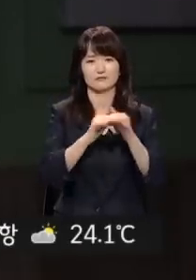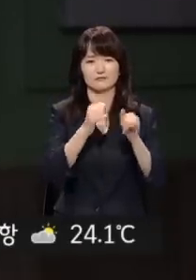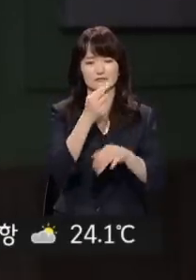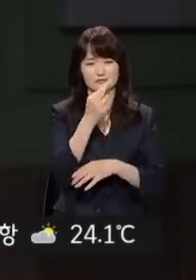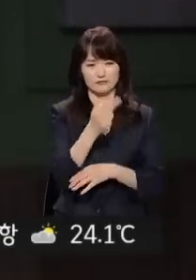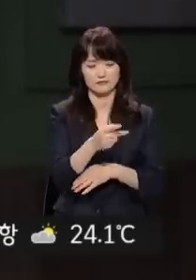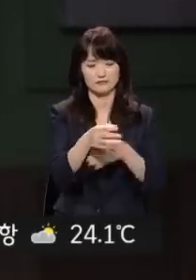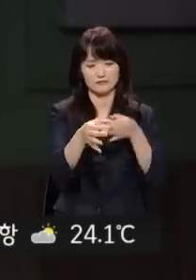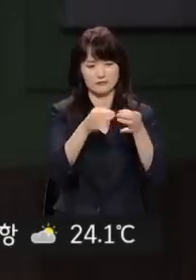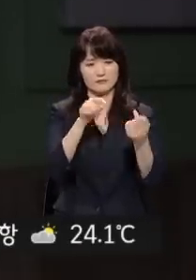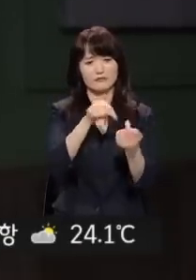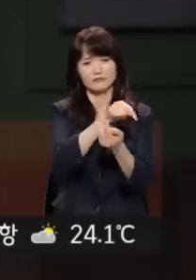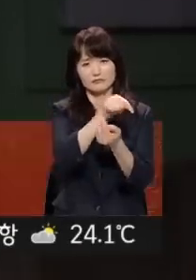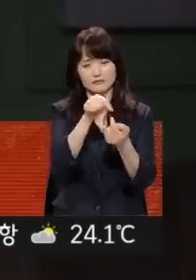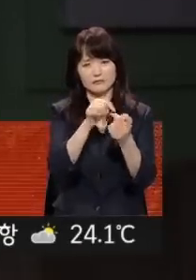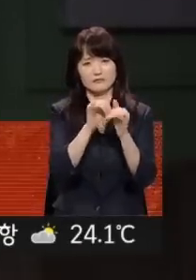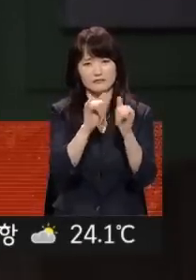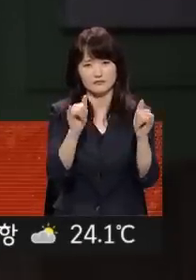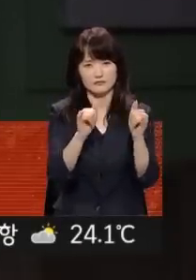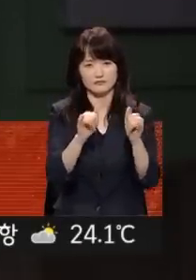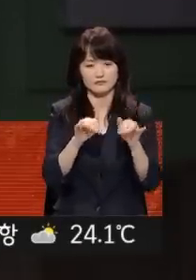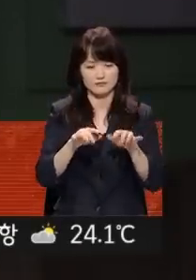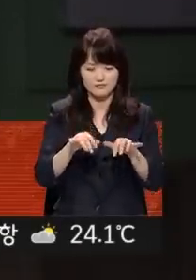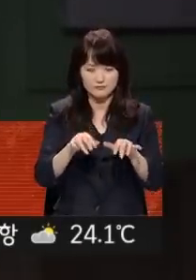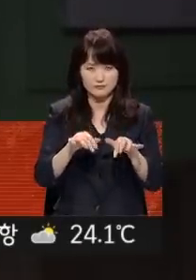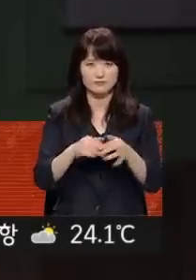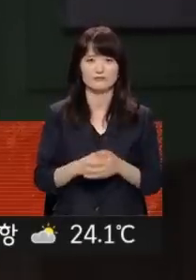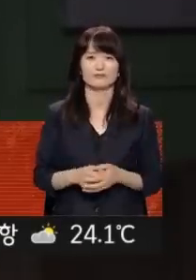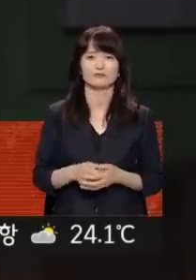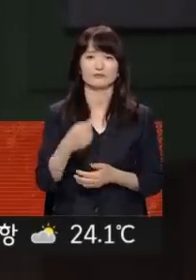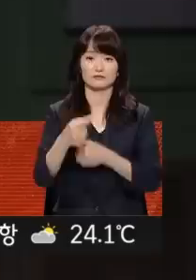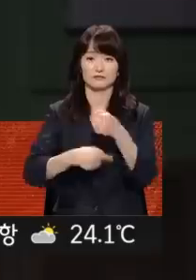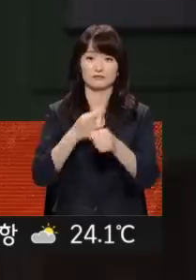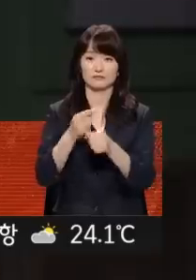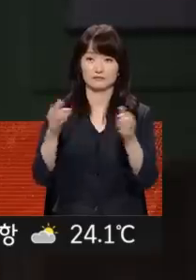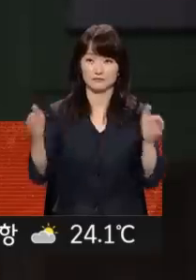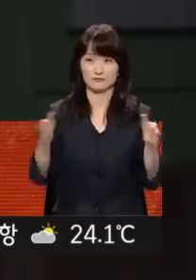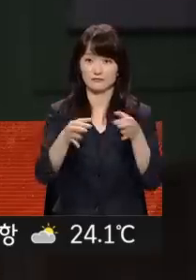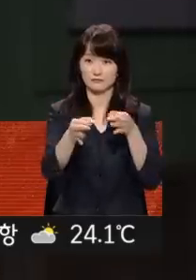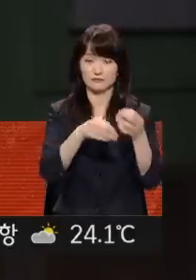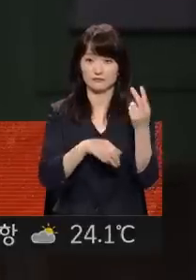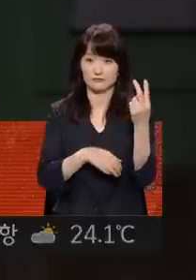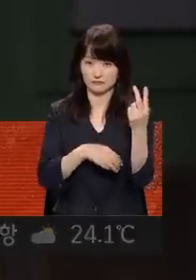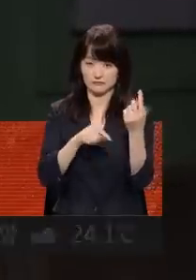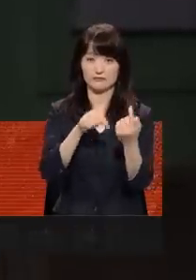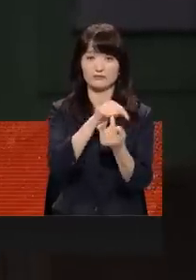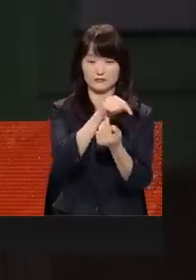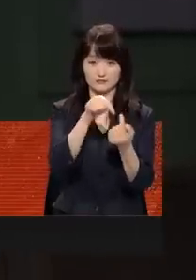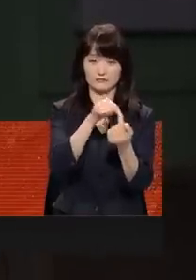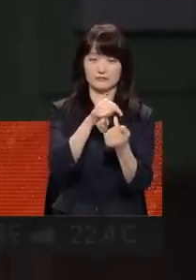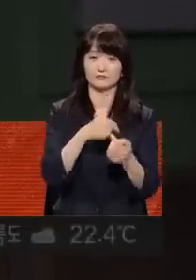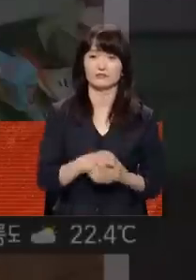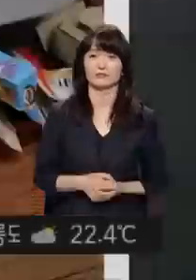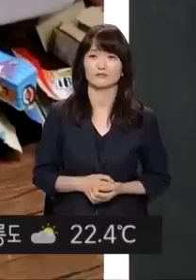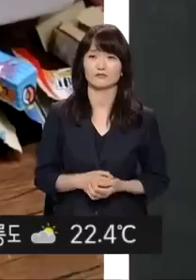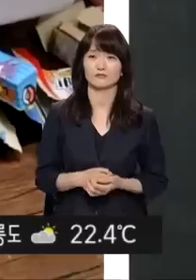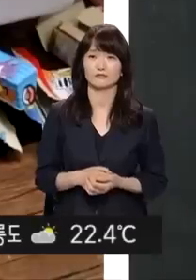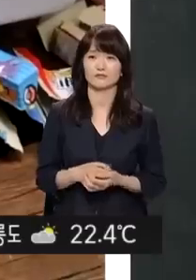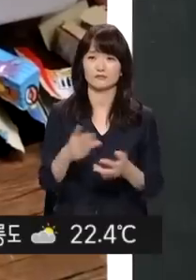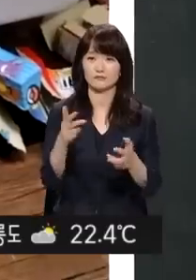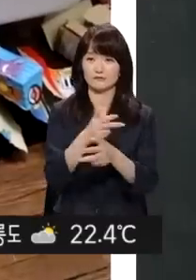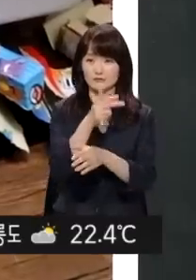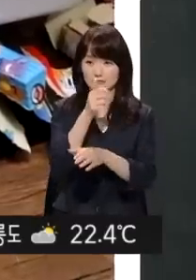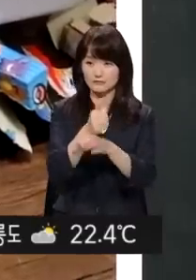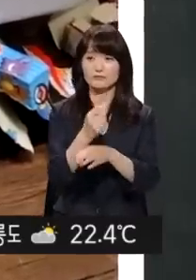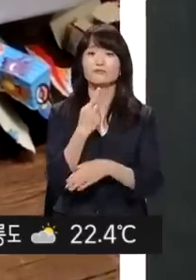라면서 이런 사연을 올렸는데요이 점주는 지난 1년 동안 무인문구점 두개를 운영해 왔다고 합니다 그런데 주말에 겪은